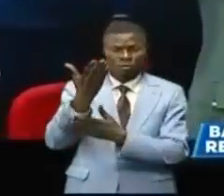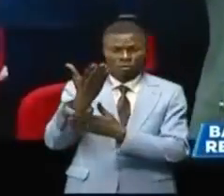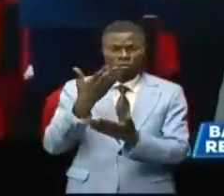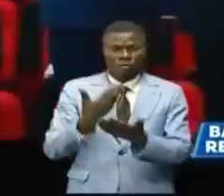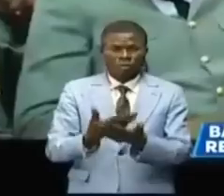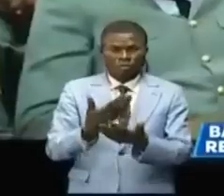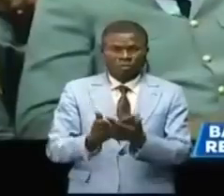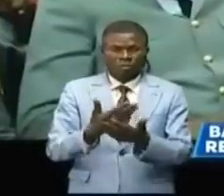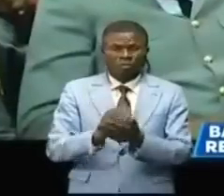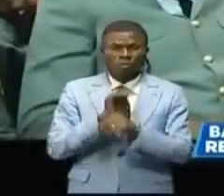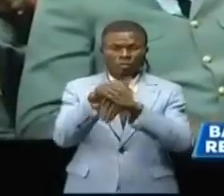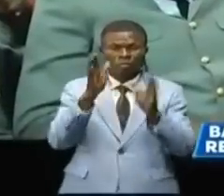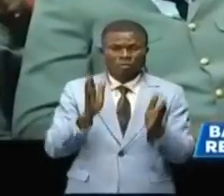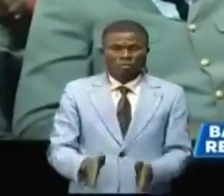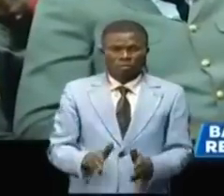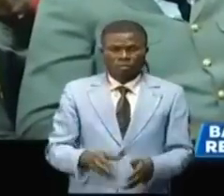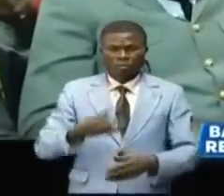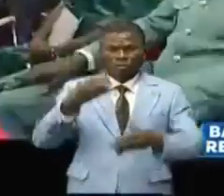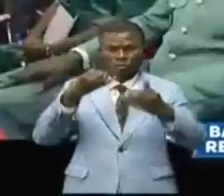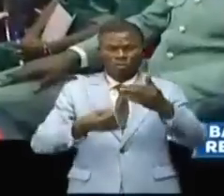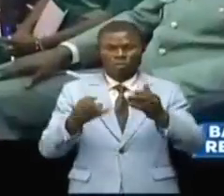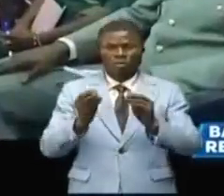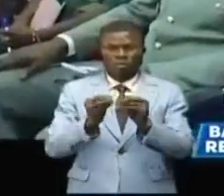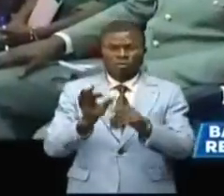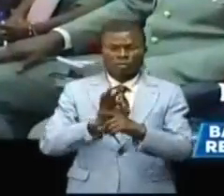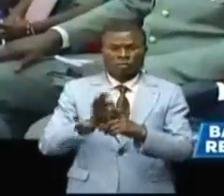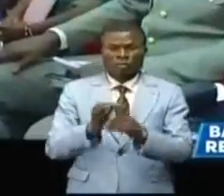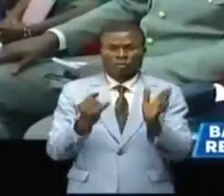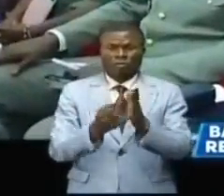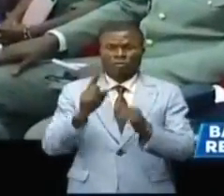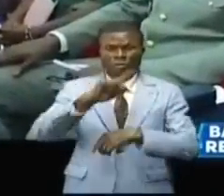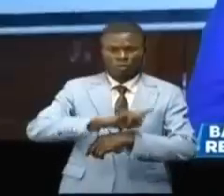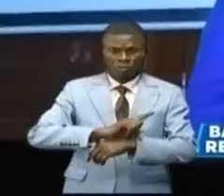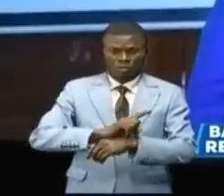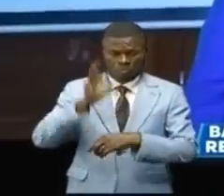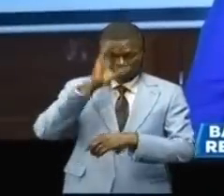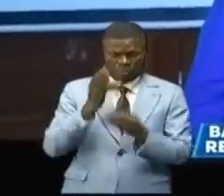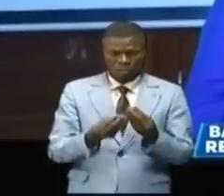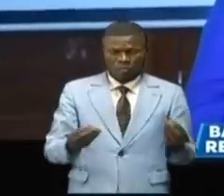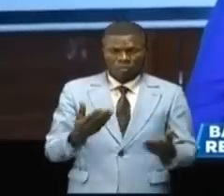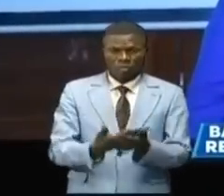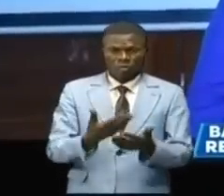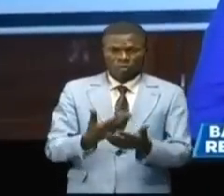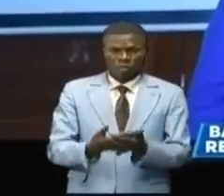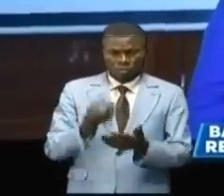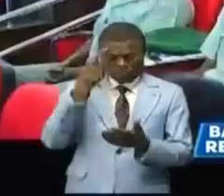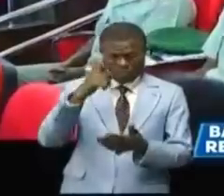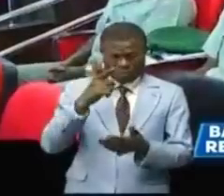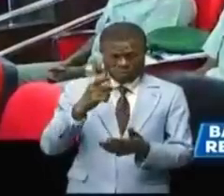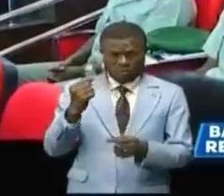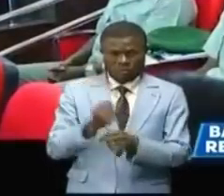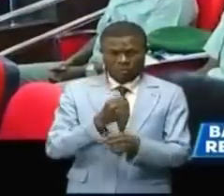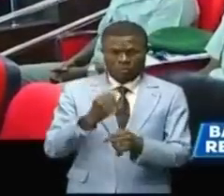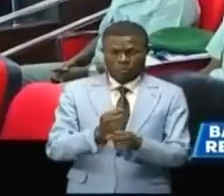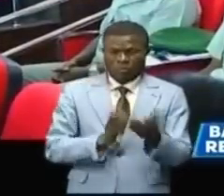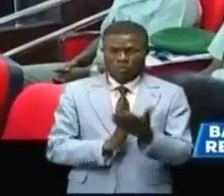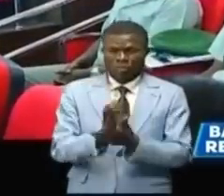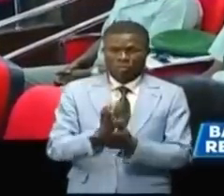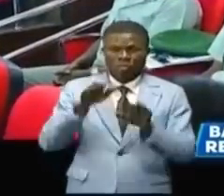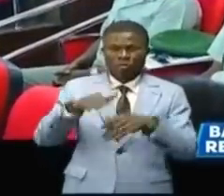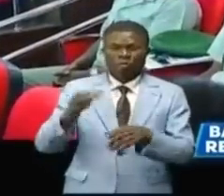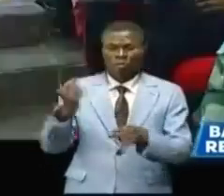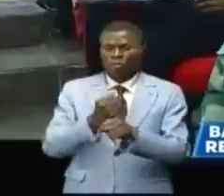urgent aux participants à ces assises de 3 jours de proposer des pistes de solutions pour faire jouer au bassin du Congo son